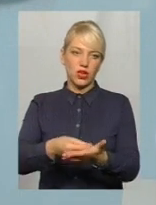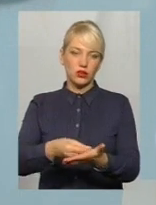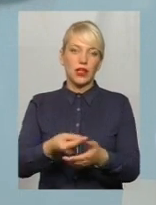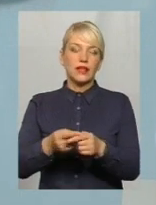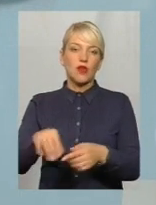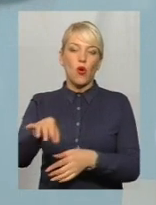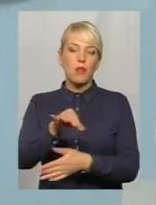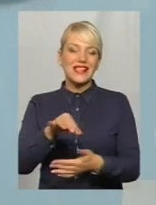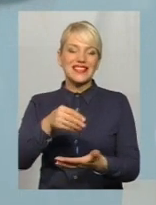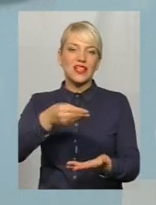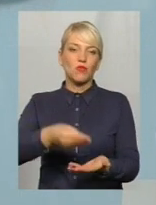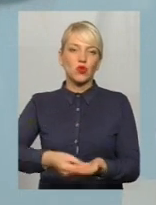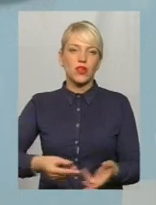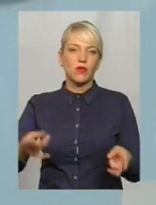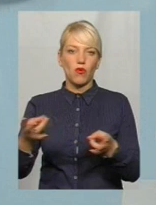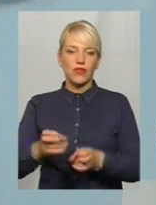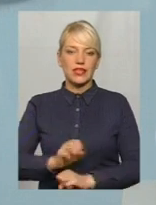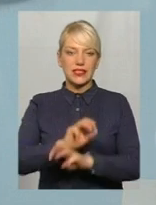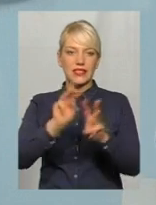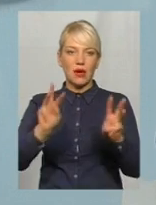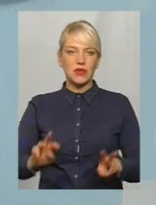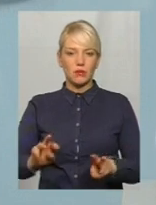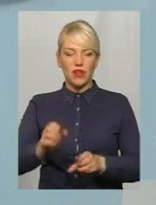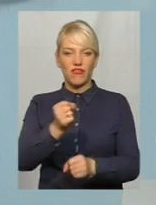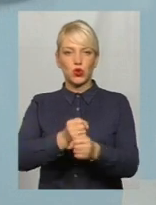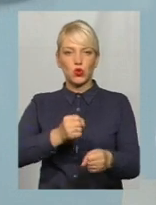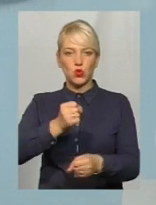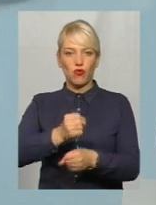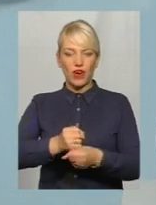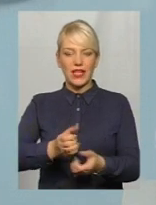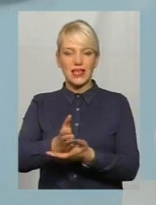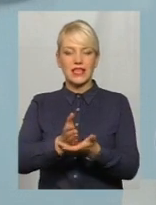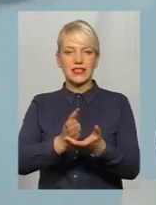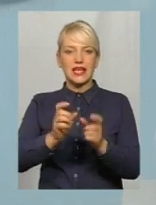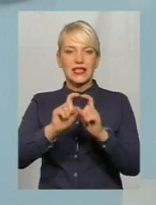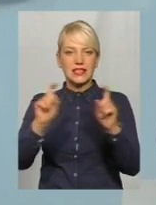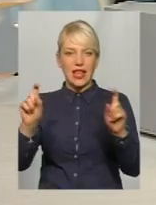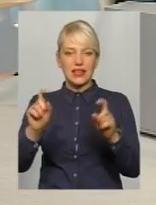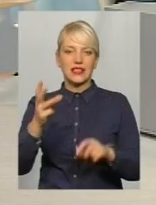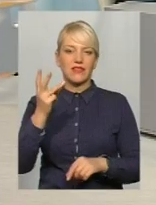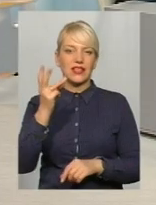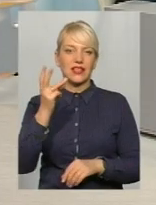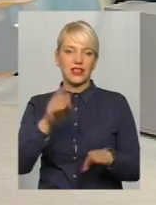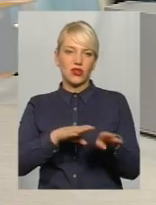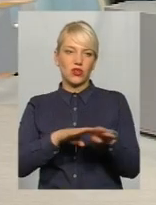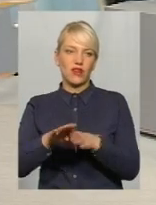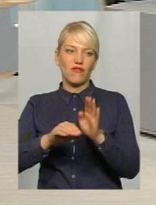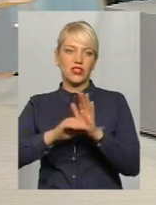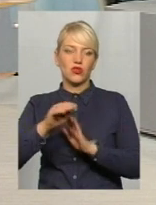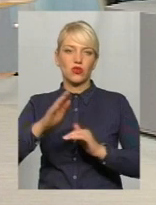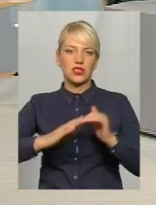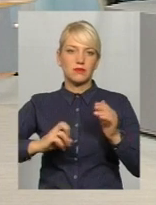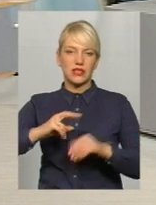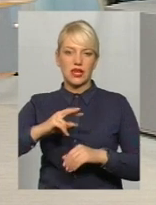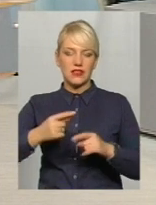обласний бюджет має забезпечувати функціонування закладів третинного рівня, тобто високоспеціалізованих